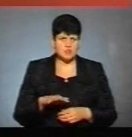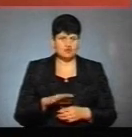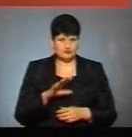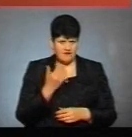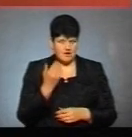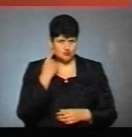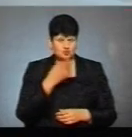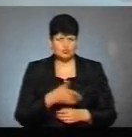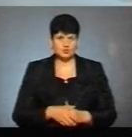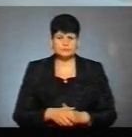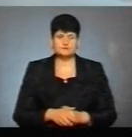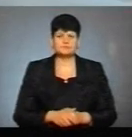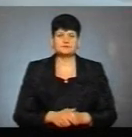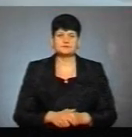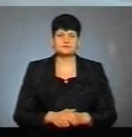думку?